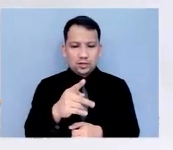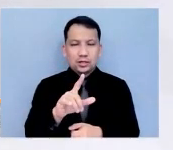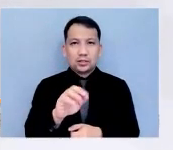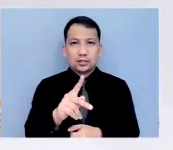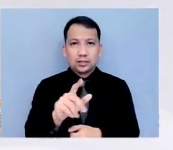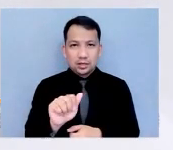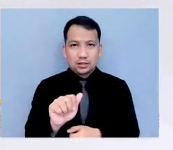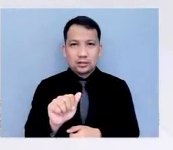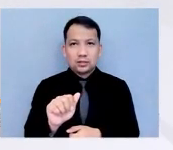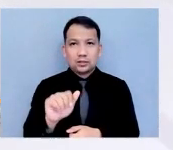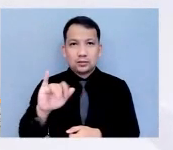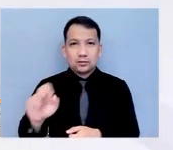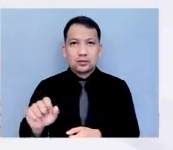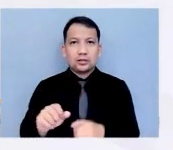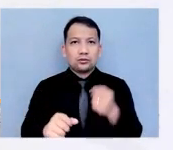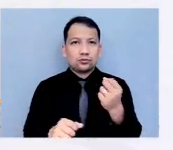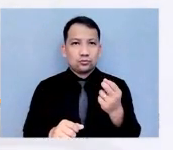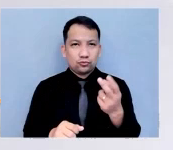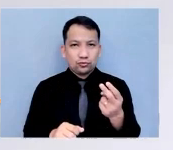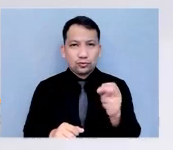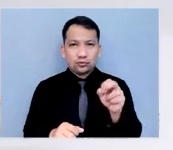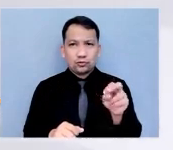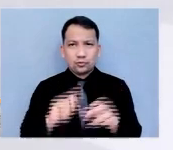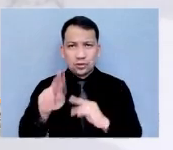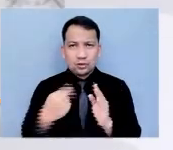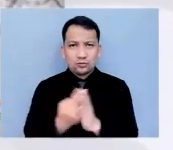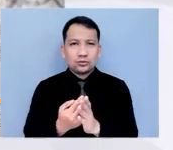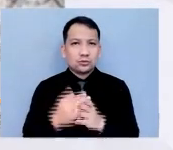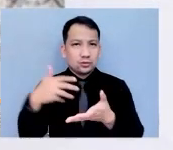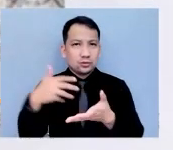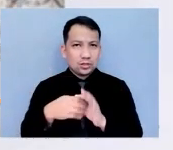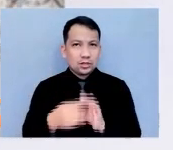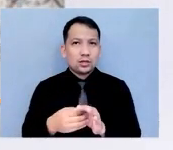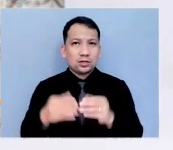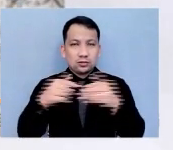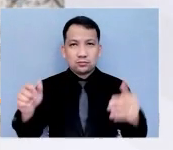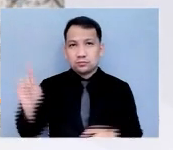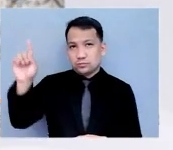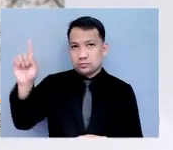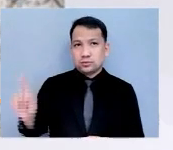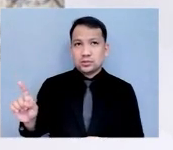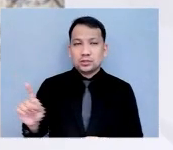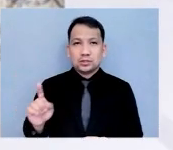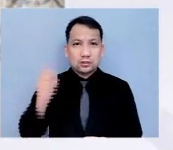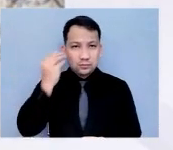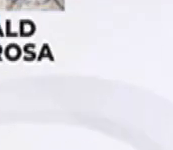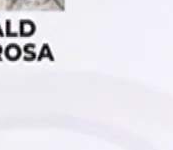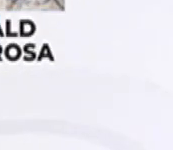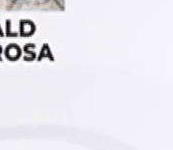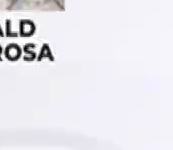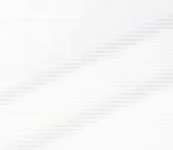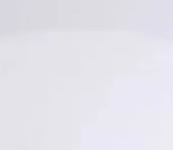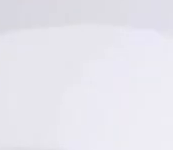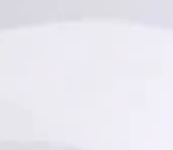at inamyendahan. Kabilang sa mga bumoto pabor ang mga miakda ng Maharlika Bill na sina Senators Mark Villar, Rafi Tulfo at Robin